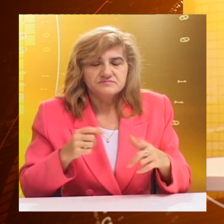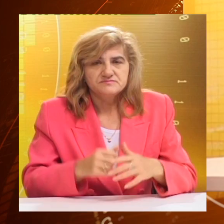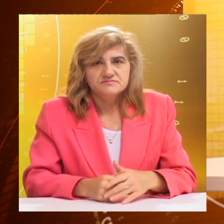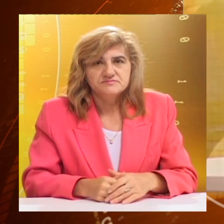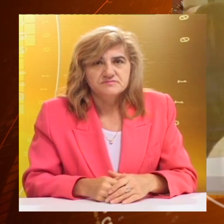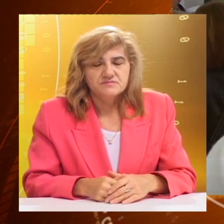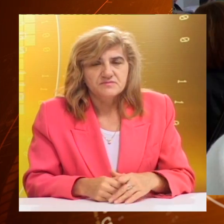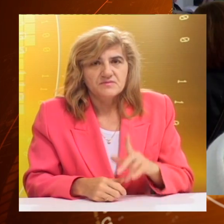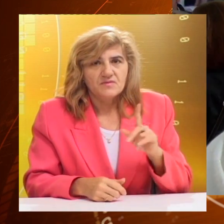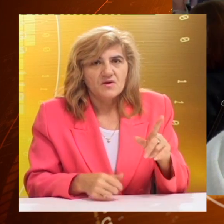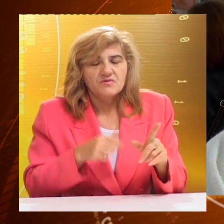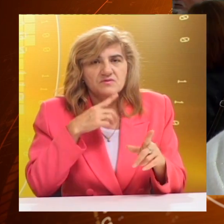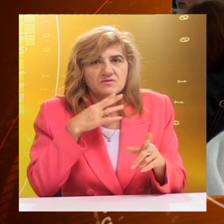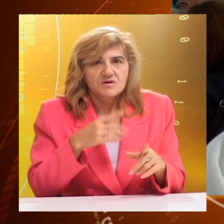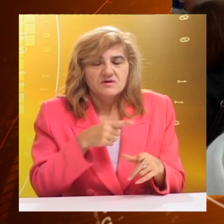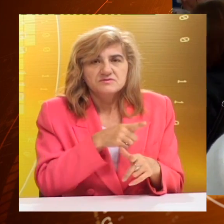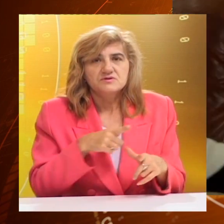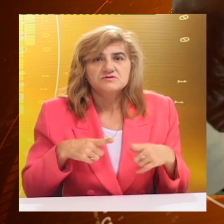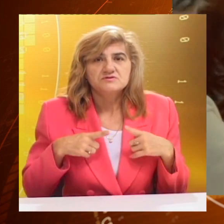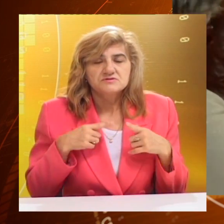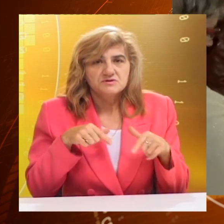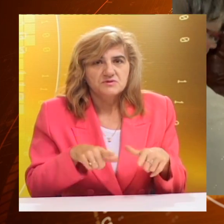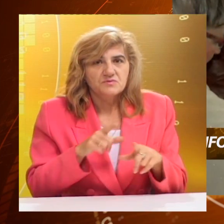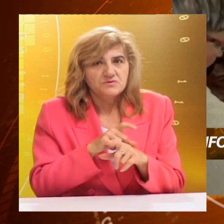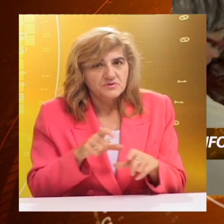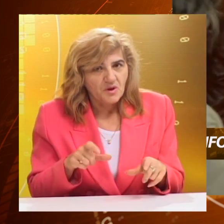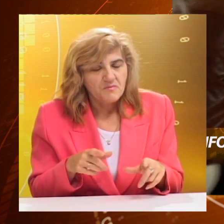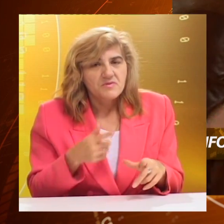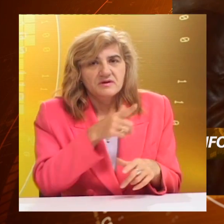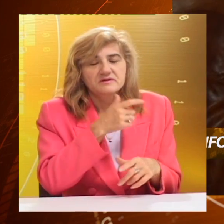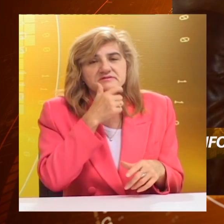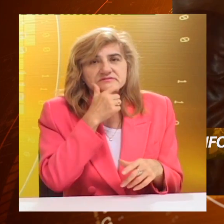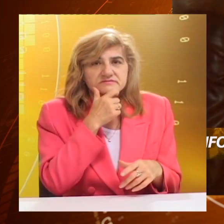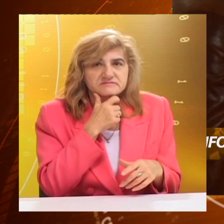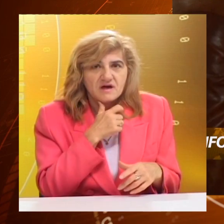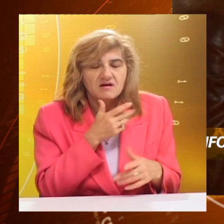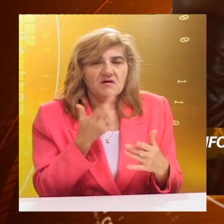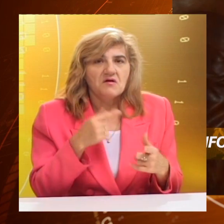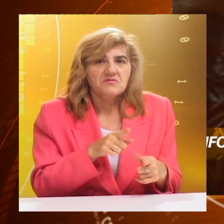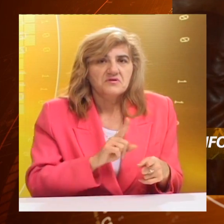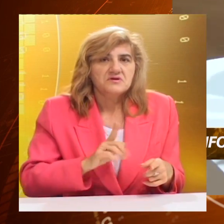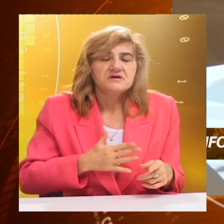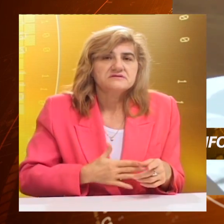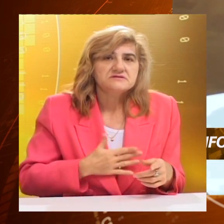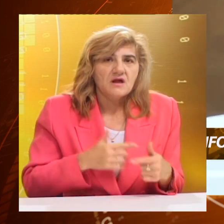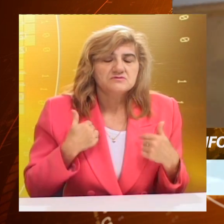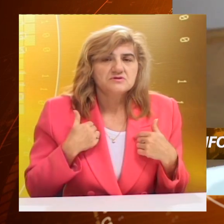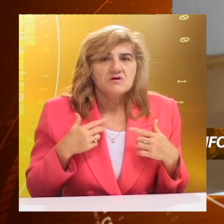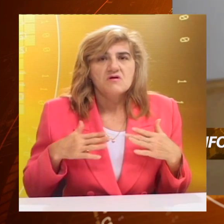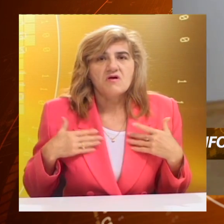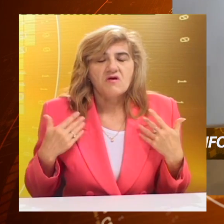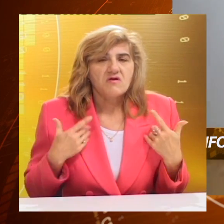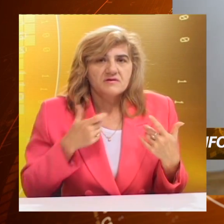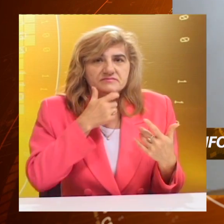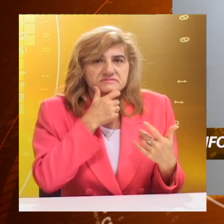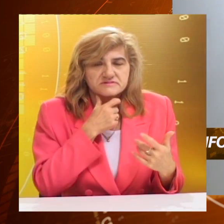kartona. Katica Melar je korisnica centra i po njenim rečima ostariti ne znači ništa loše i ništa strašno, jer svaki